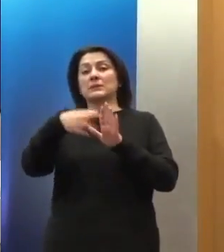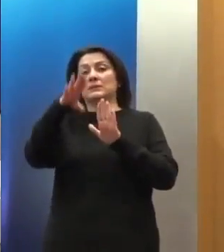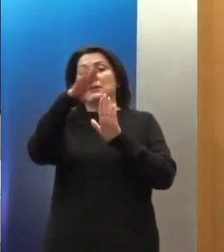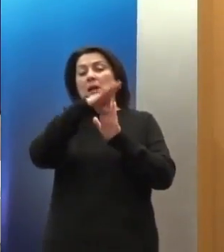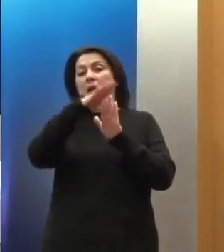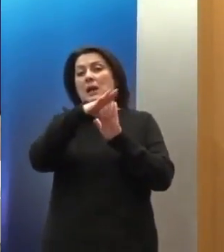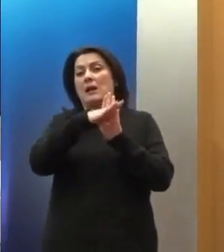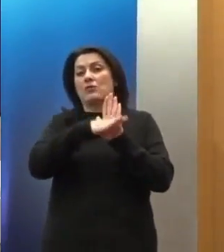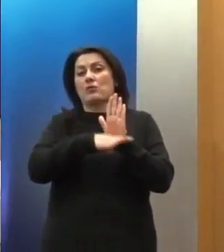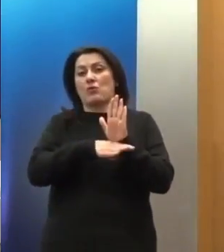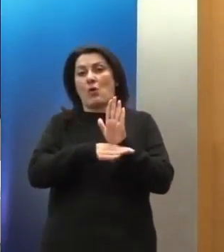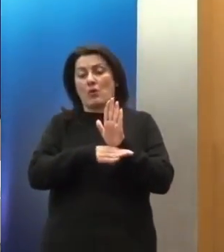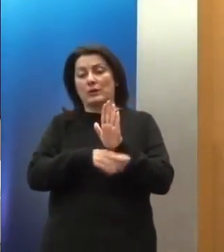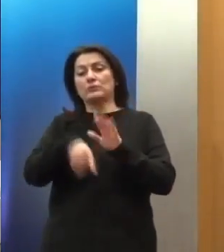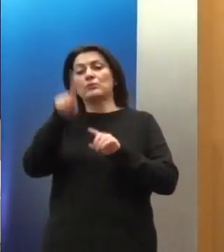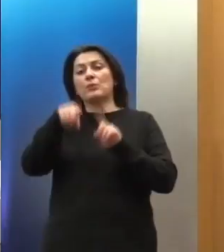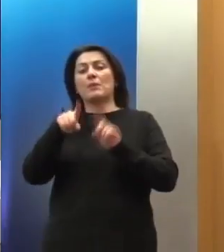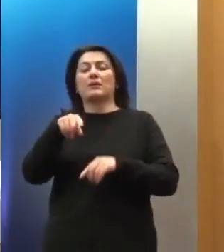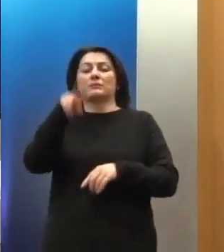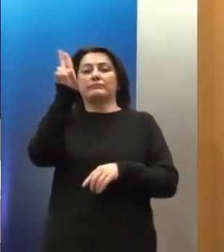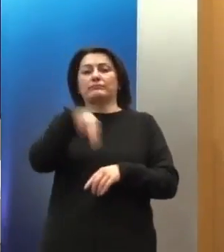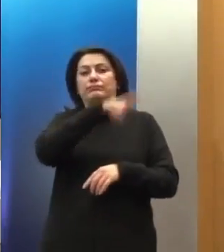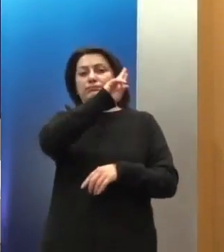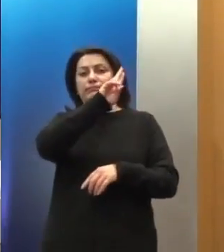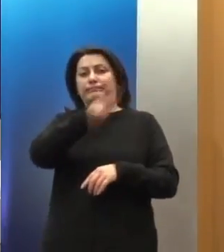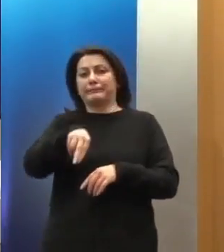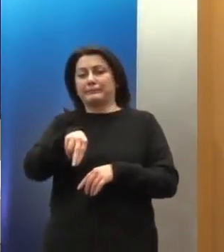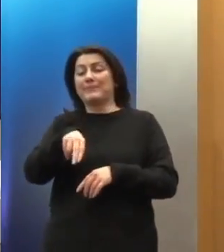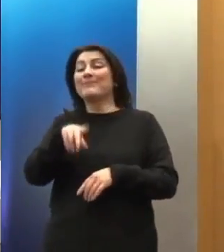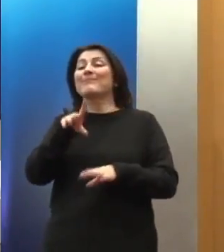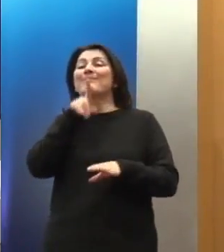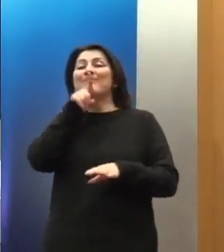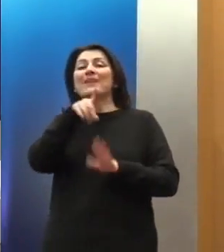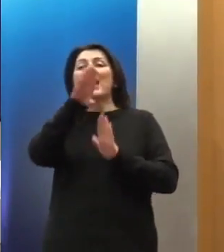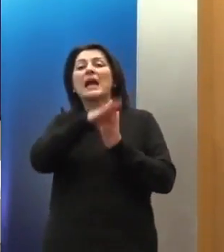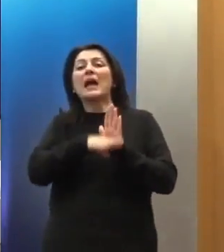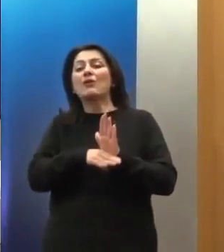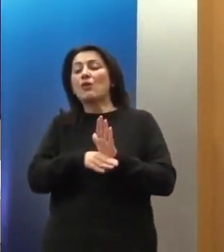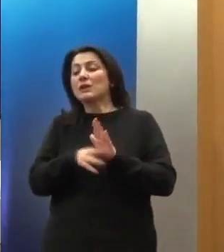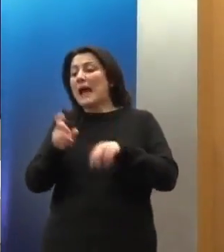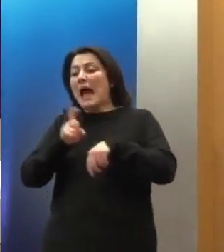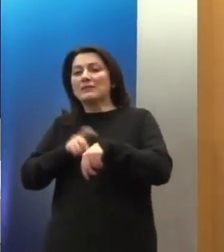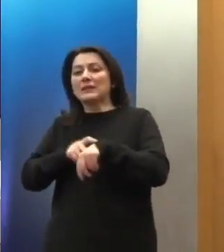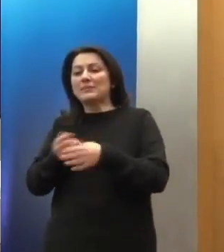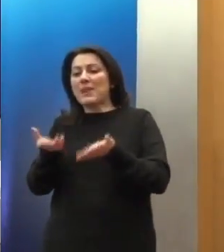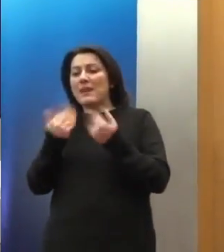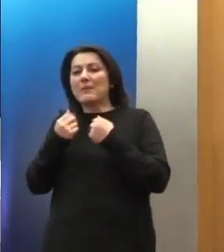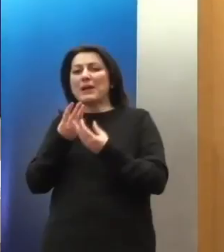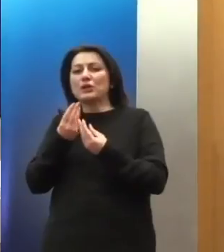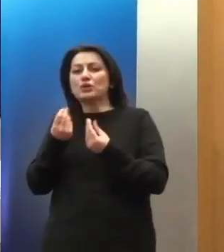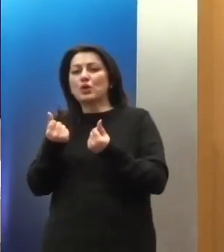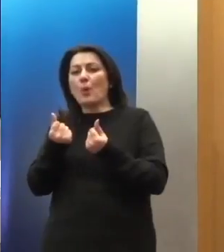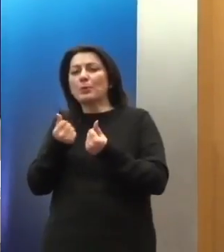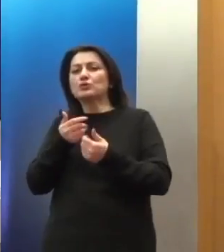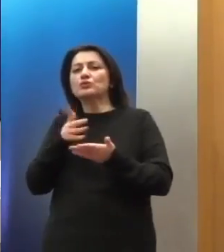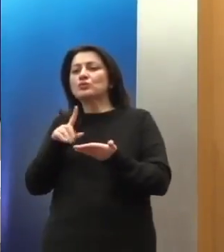που έχουν καταργηθεί και για τους οποίους δεν υπάρχει θεσμικός τρόπος παρέμβασης.